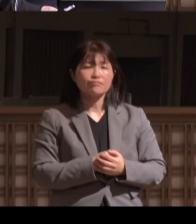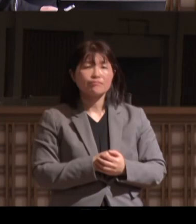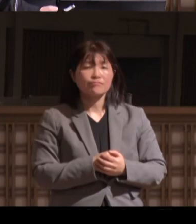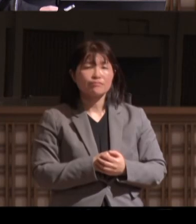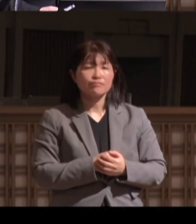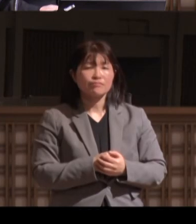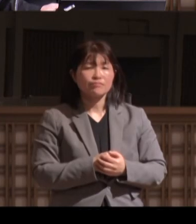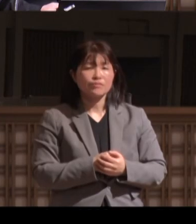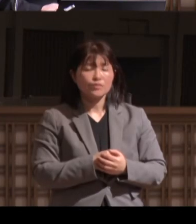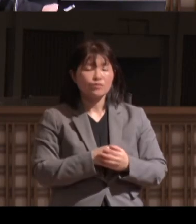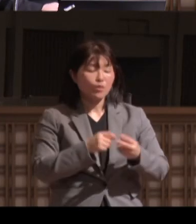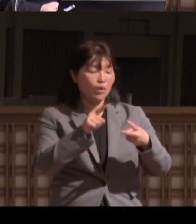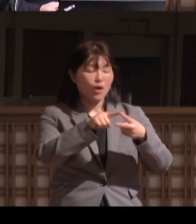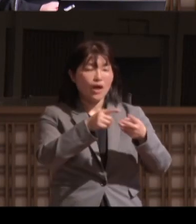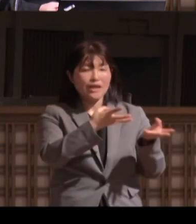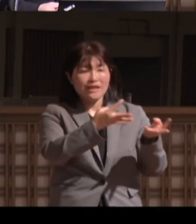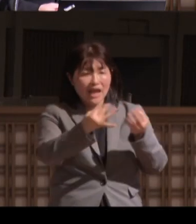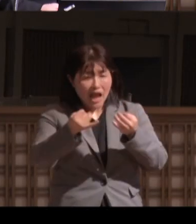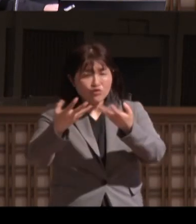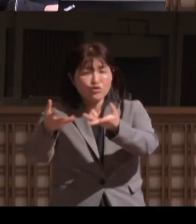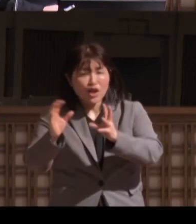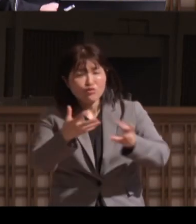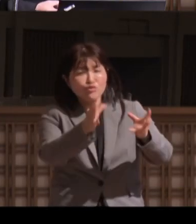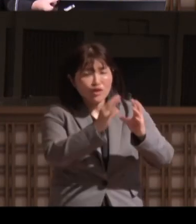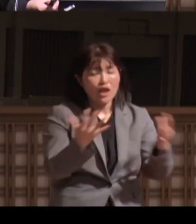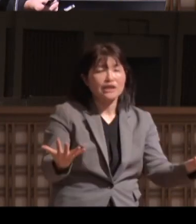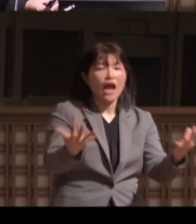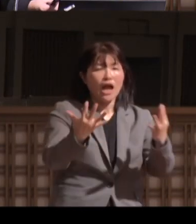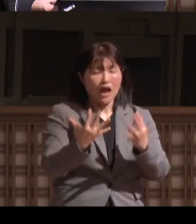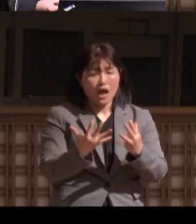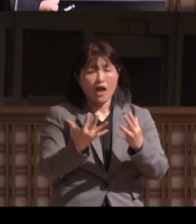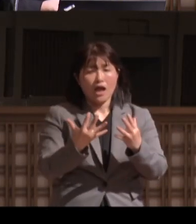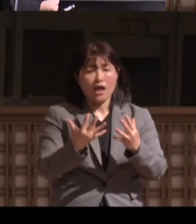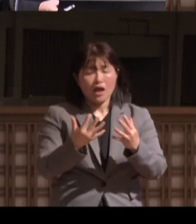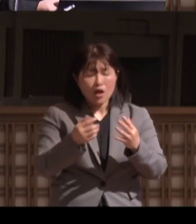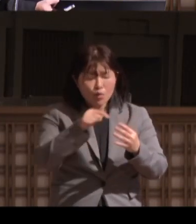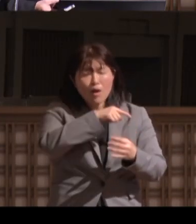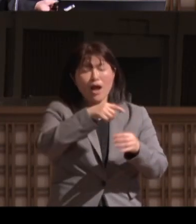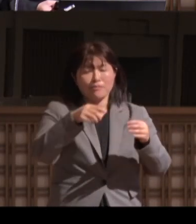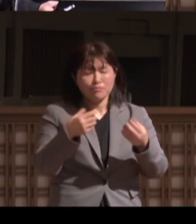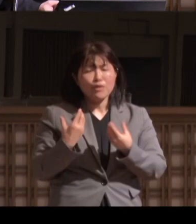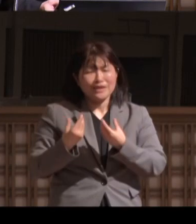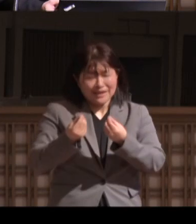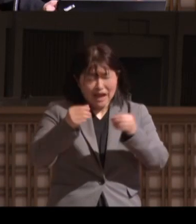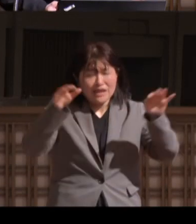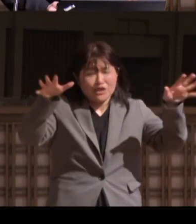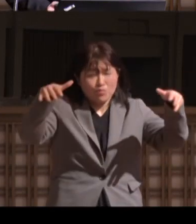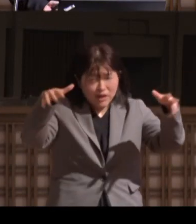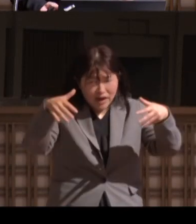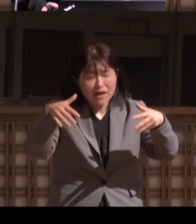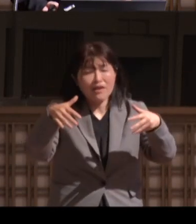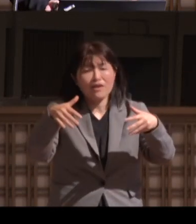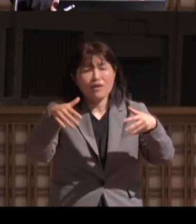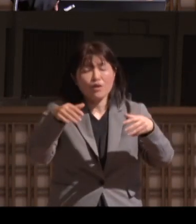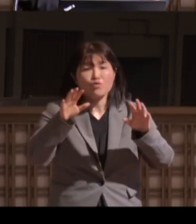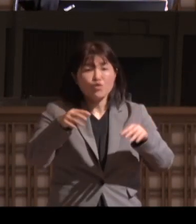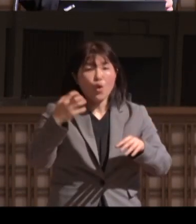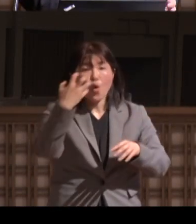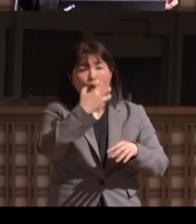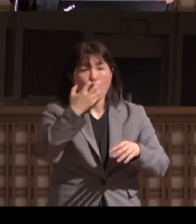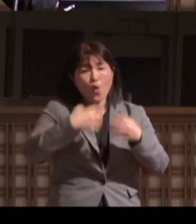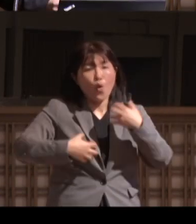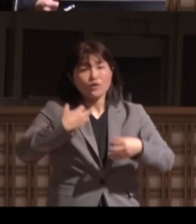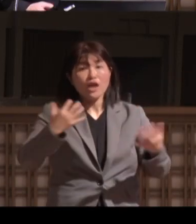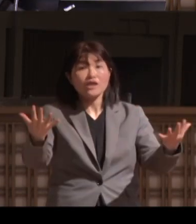え多様な主体の三角についてはましっかりと呼びかけてえ今日なども高校生さん来